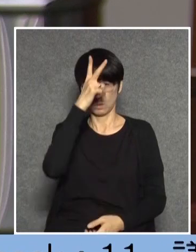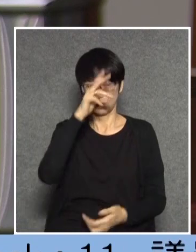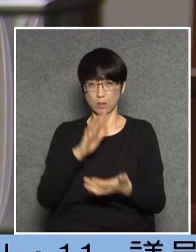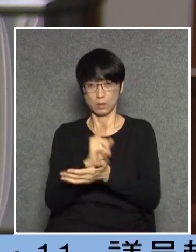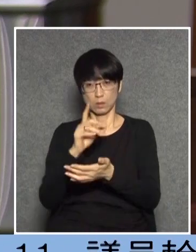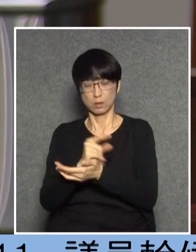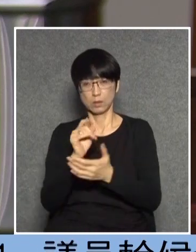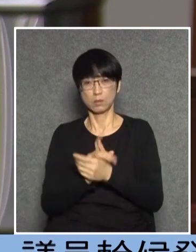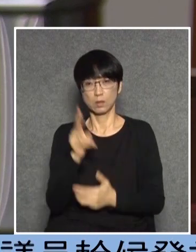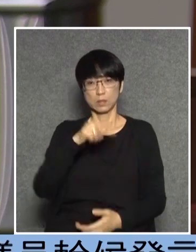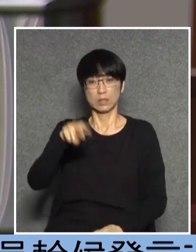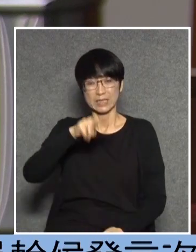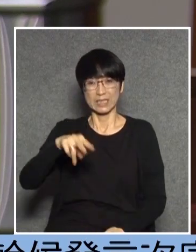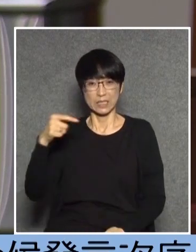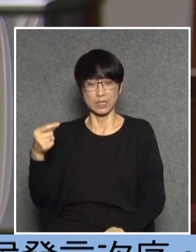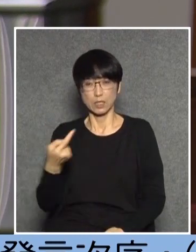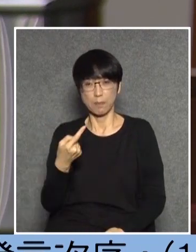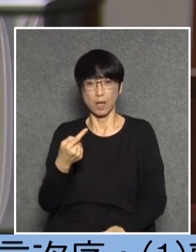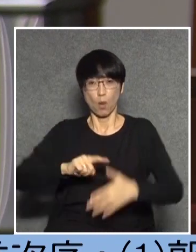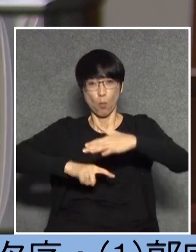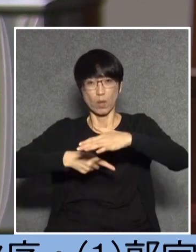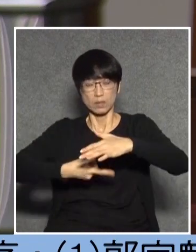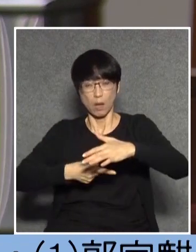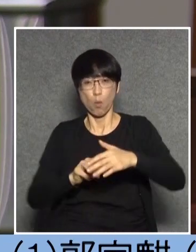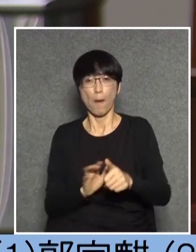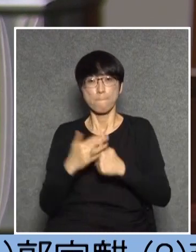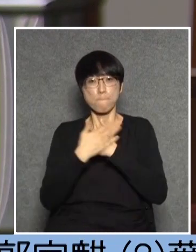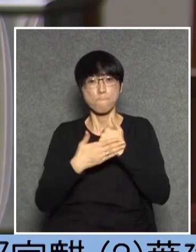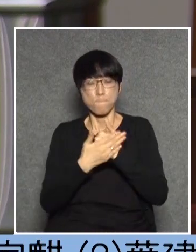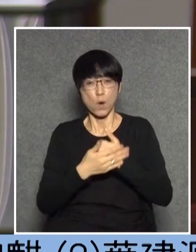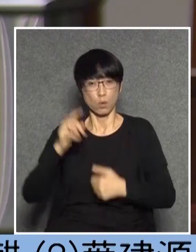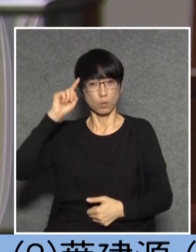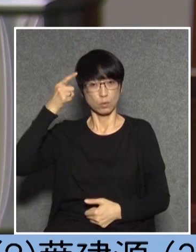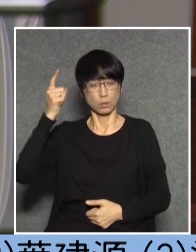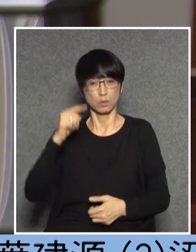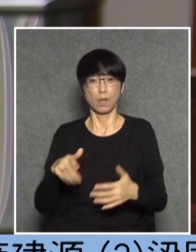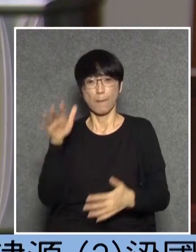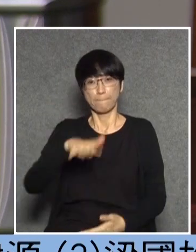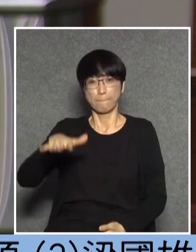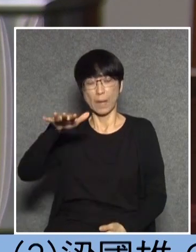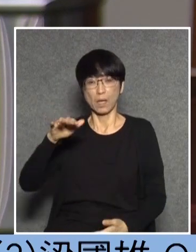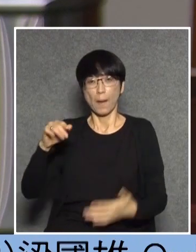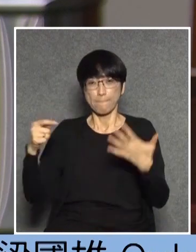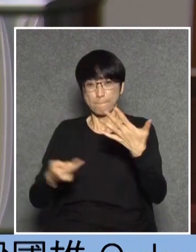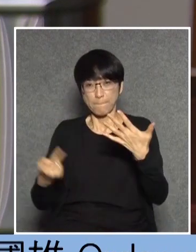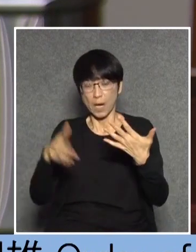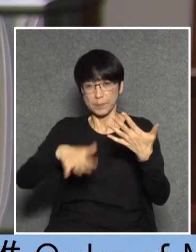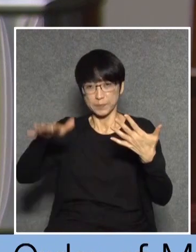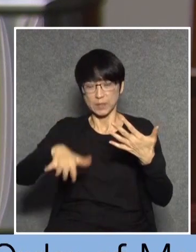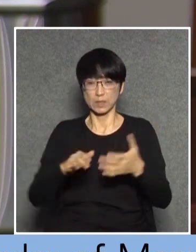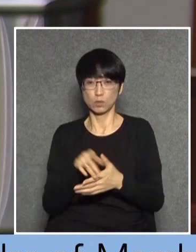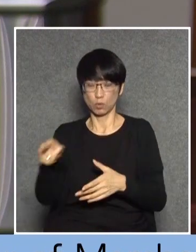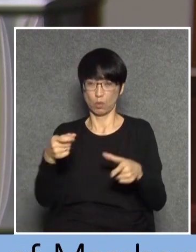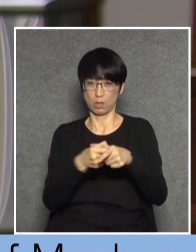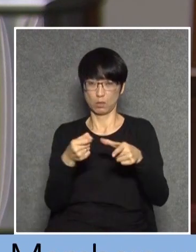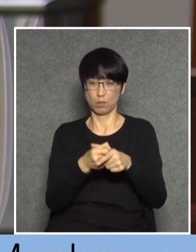要俾多2000万維修同埋保養費，每日平均係55000蚊。根據當局同雷神公司嘅